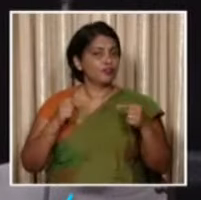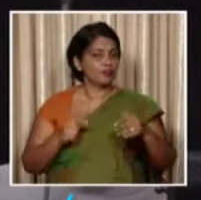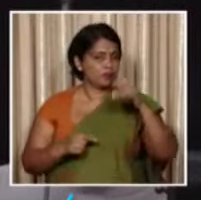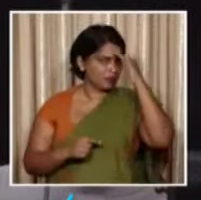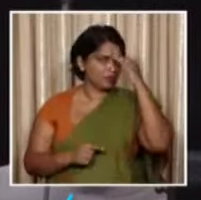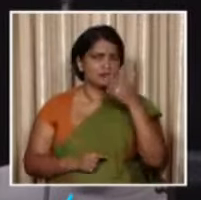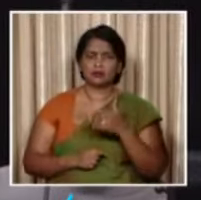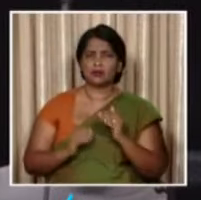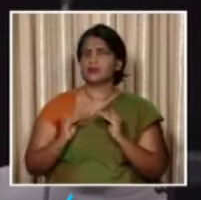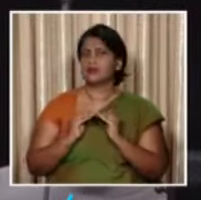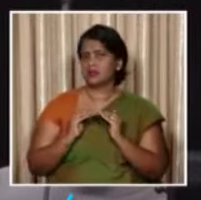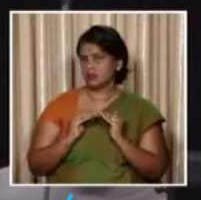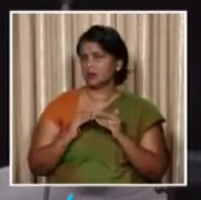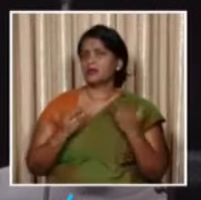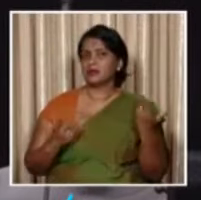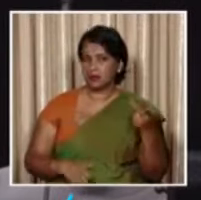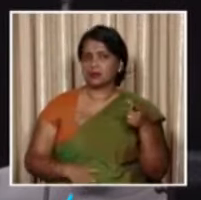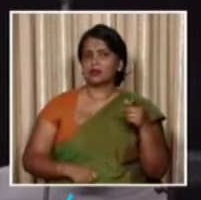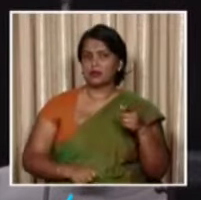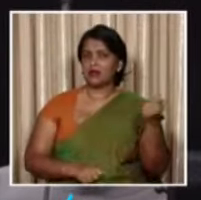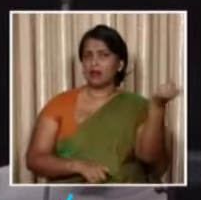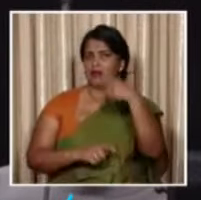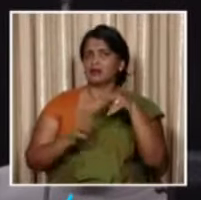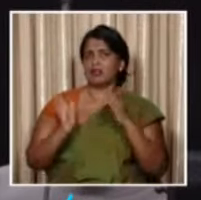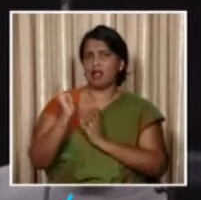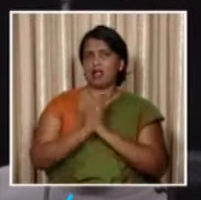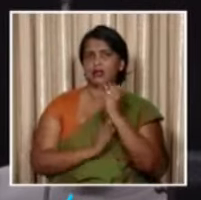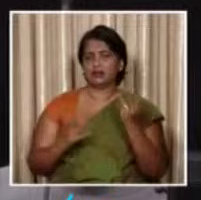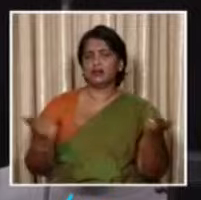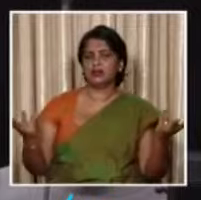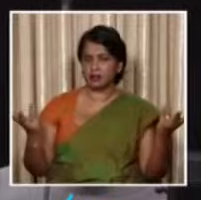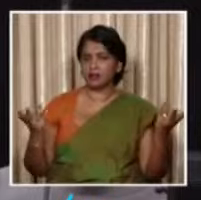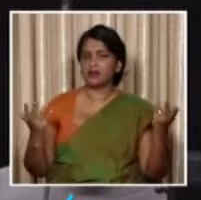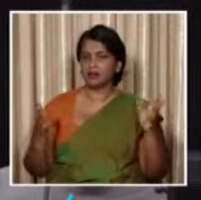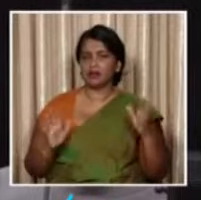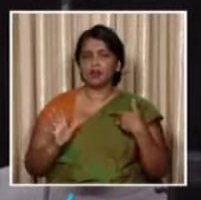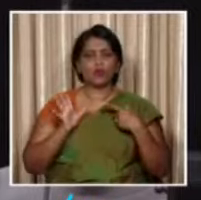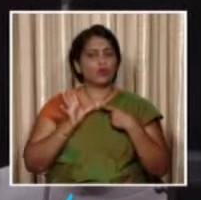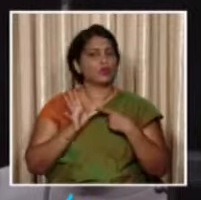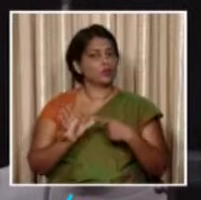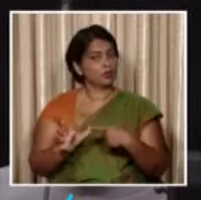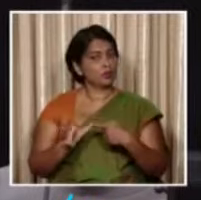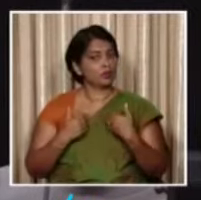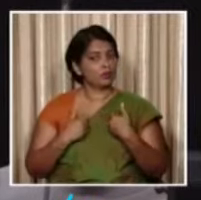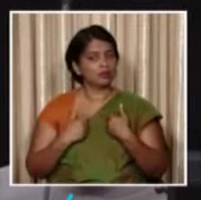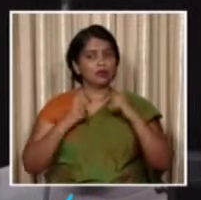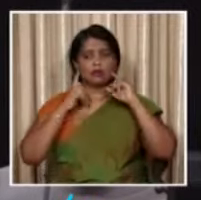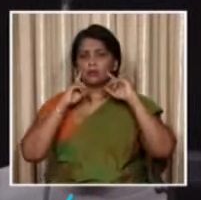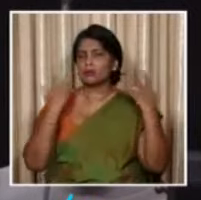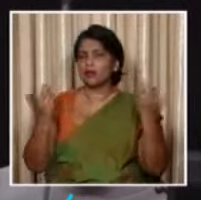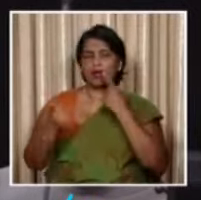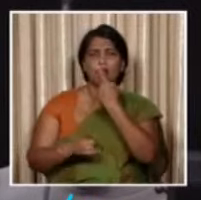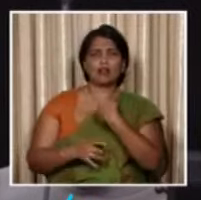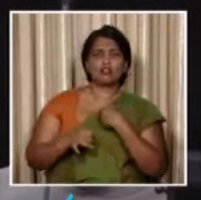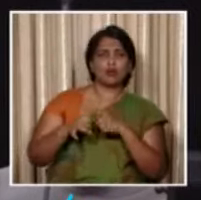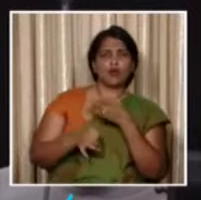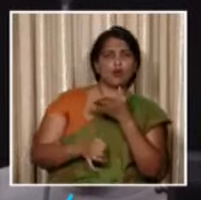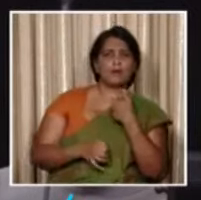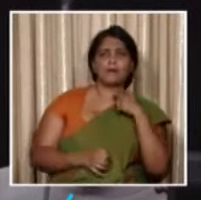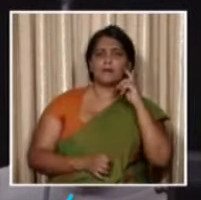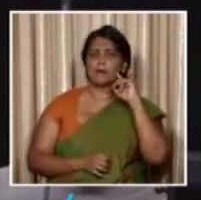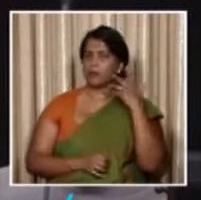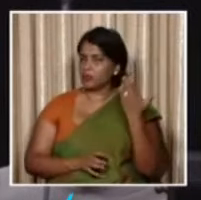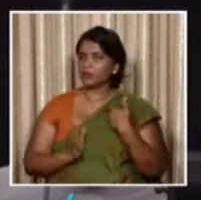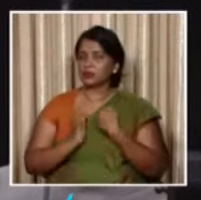නායකතුමා, මම හිතන්නේ ඒක සාධාරණත් නැහැ. මොකද ඒ අයිති අනික් මන්ත්‍රීවරුන්ට නැහැ. එතකොට අපිට පිළිතුරු දෙන්න අපි දන්නෙත් නැහැ මොකක්ද අහන්න යන ප්‍රශ්නේ කියලා. ඒ හින්දා